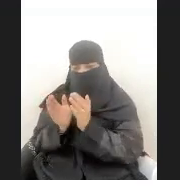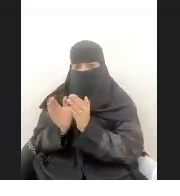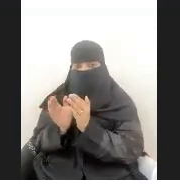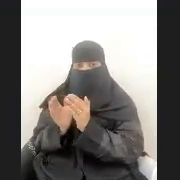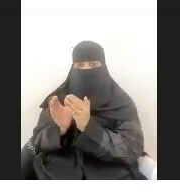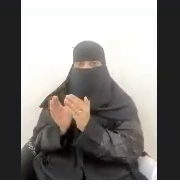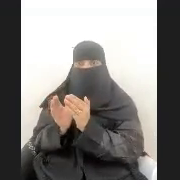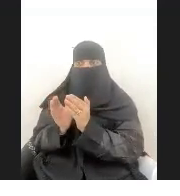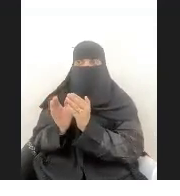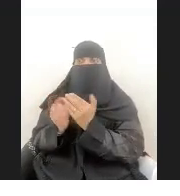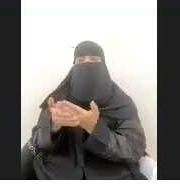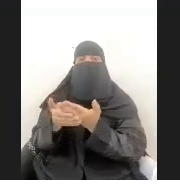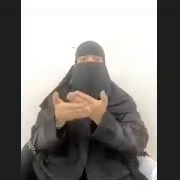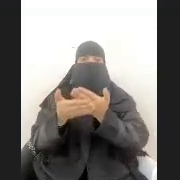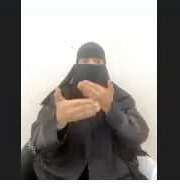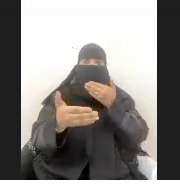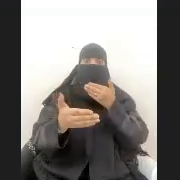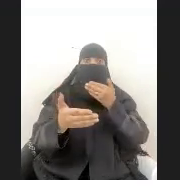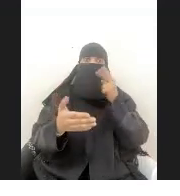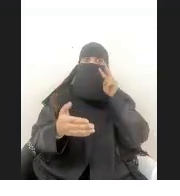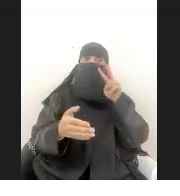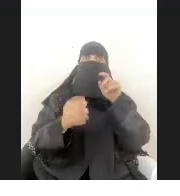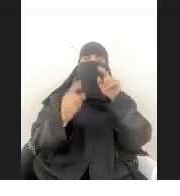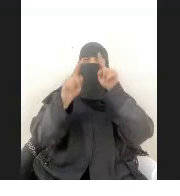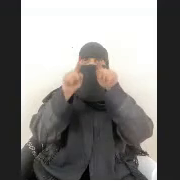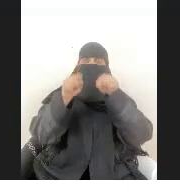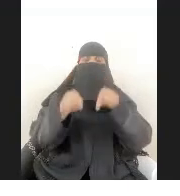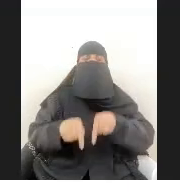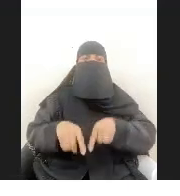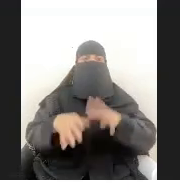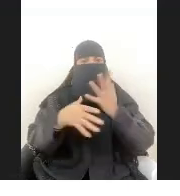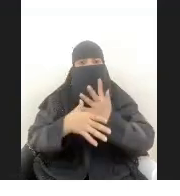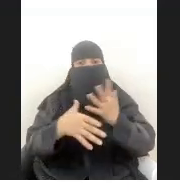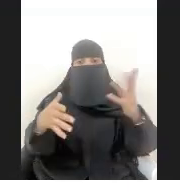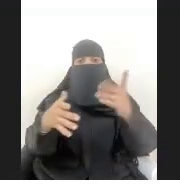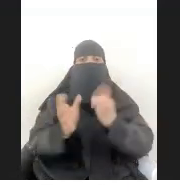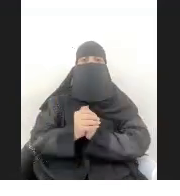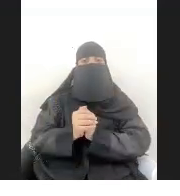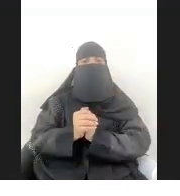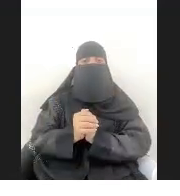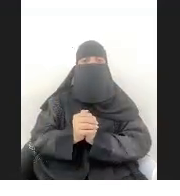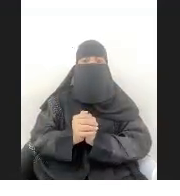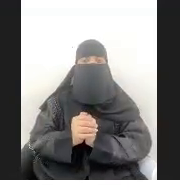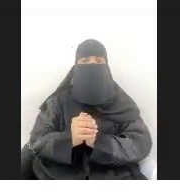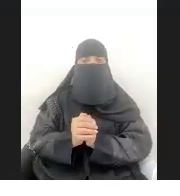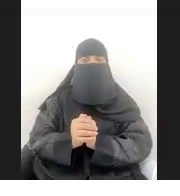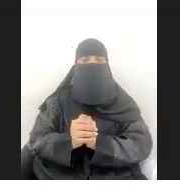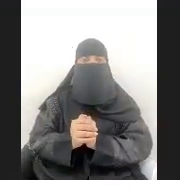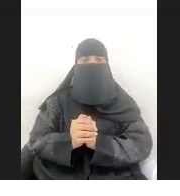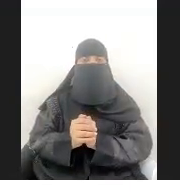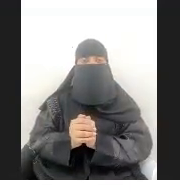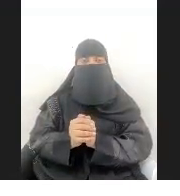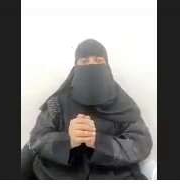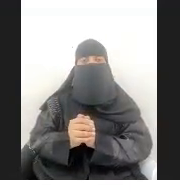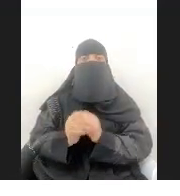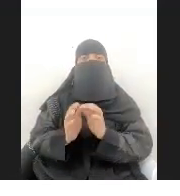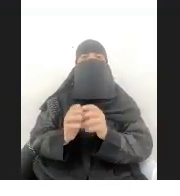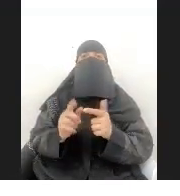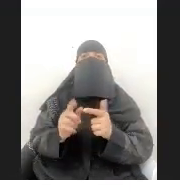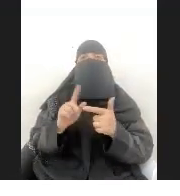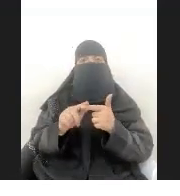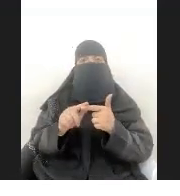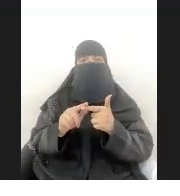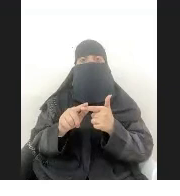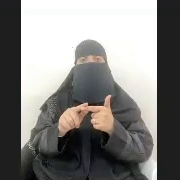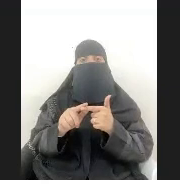أعداد أكبر حتى وتستخدم المساحات المتوفرة حاليا. أيضا إن هم بيحب